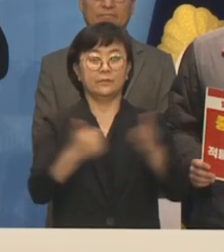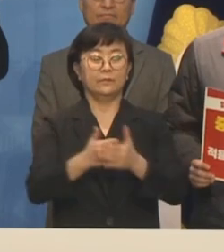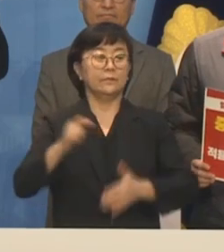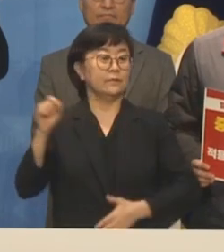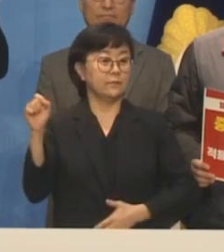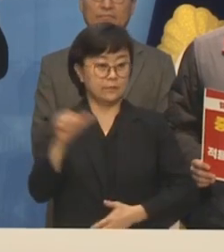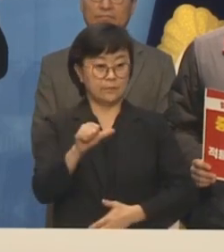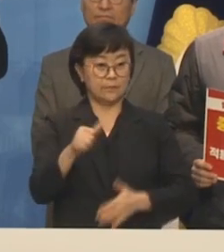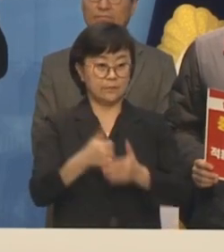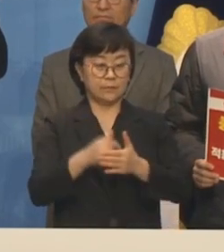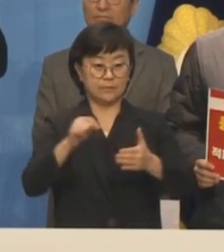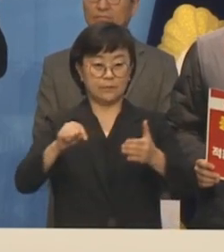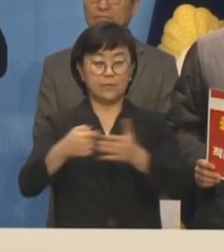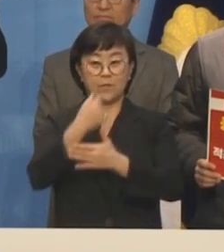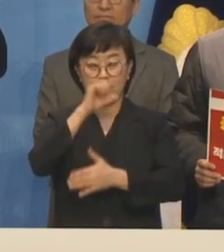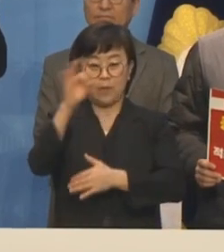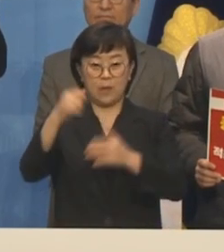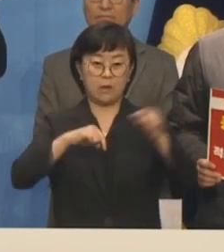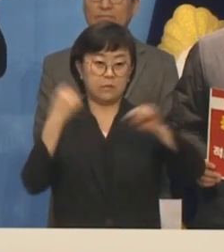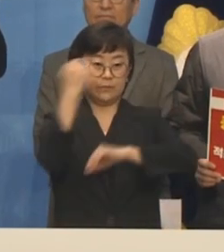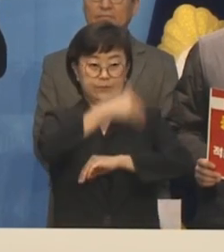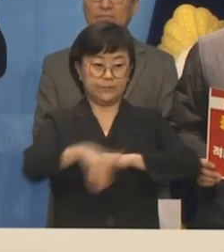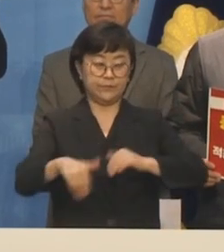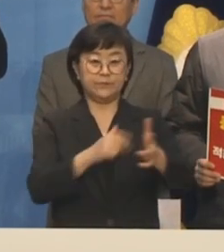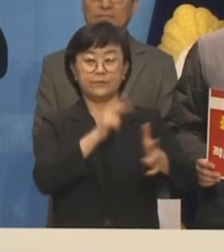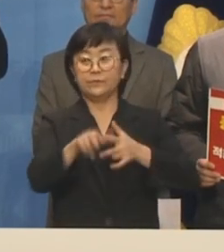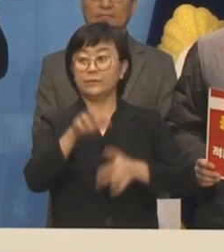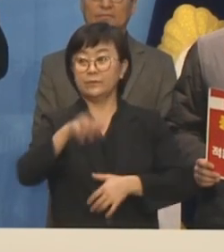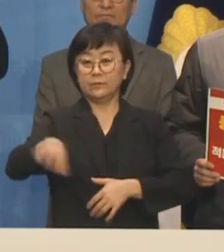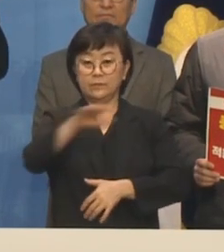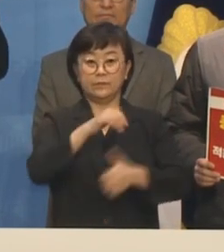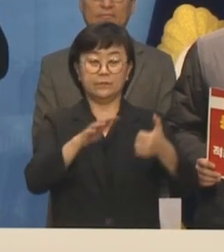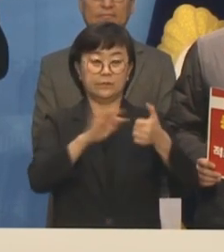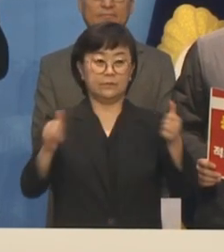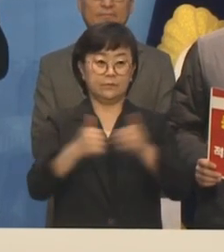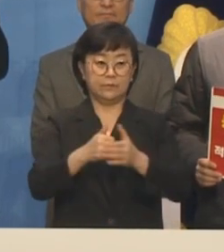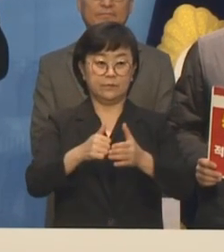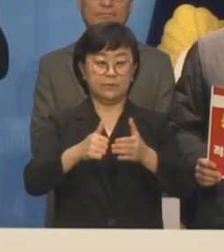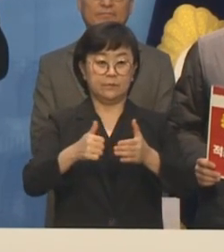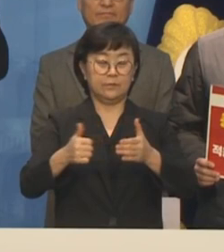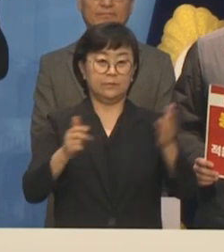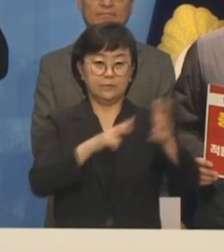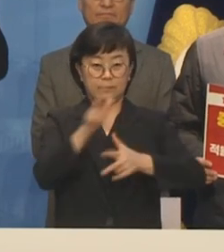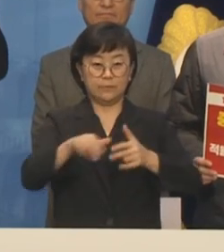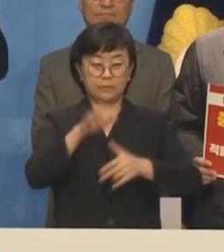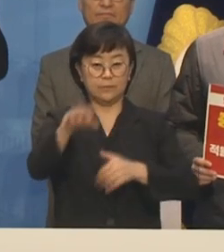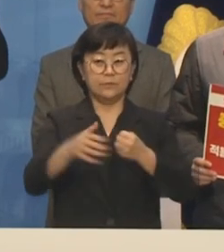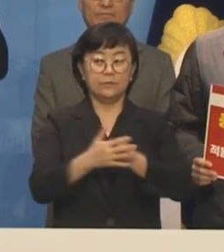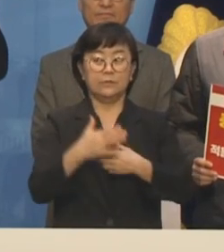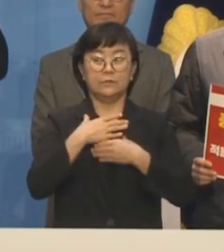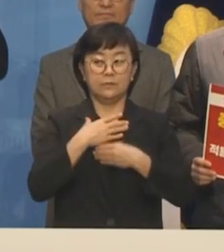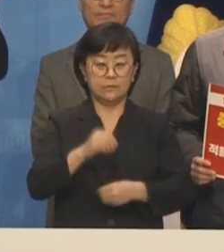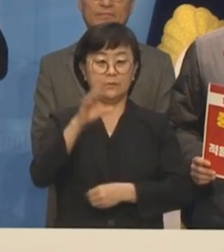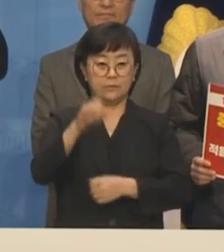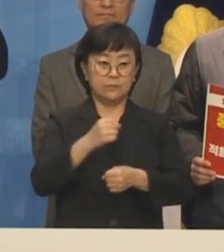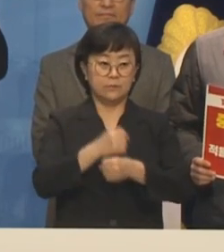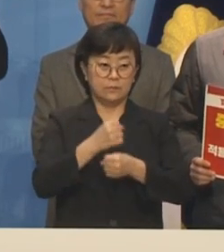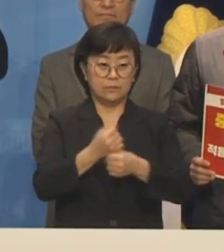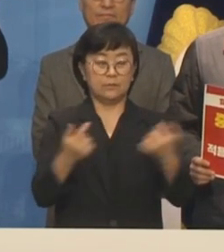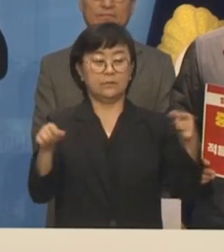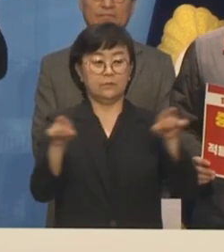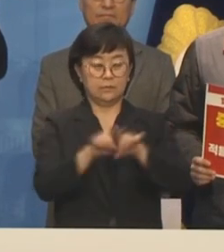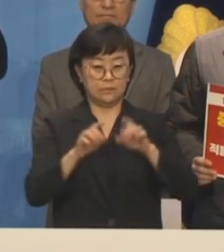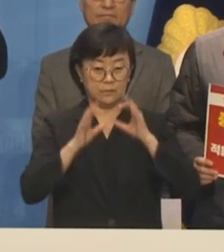빠르게 예산과 정책으로서 산업 현장을 50 미만 산업 현장을 안전한 산업 현장으로 만들도록 함께 노력해야